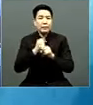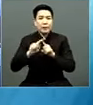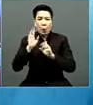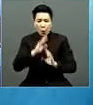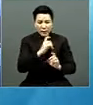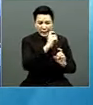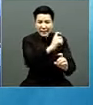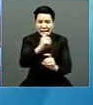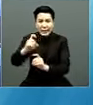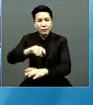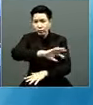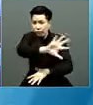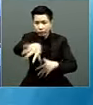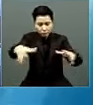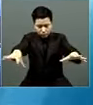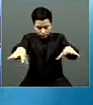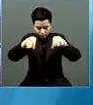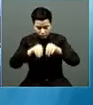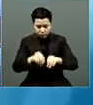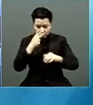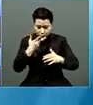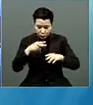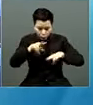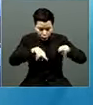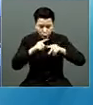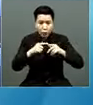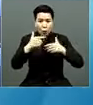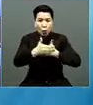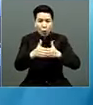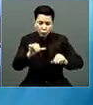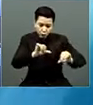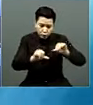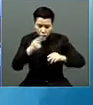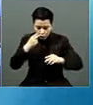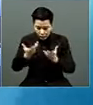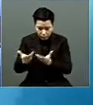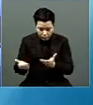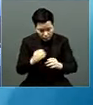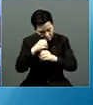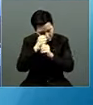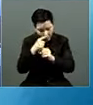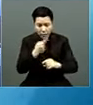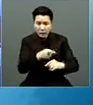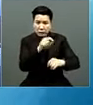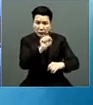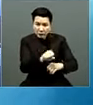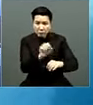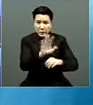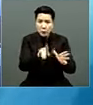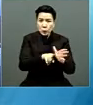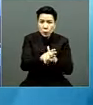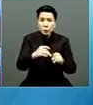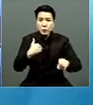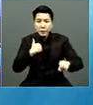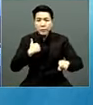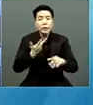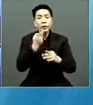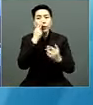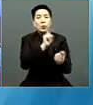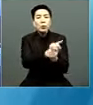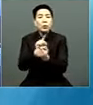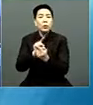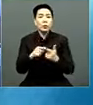เสี่ยงทั้งหลายเข้ามาได้รับการตรวจให้มากที่สุดการตรวจทางห้องปฏิบัติการจะเป็นการที่จะช่วยทำให้เรายืนยันให้ได้นะครับว่ามีคนติดเชื้ออยู่ที่